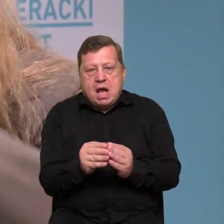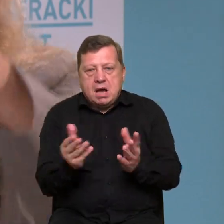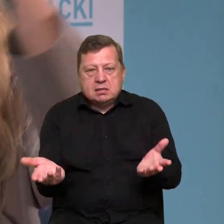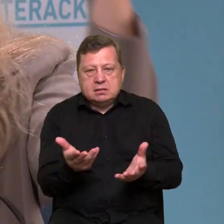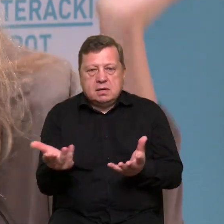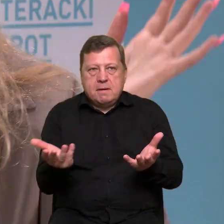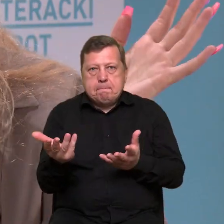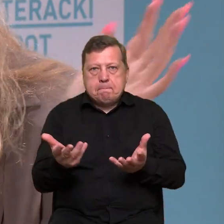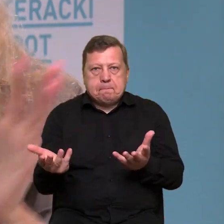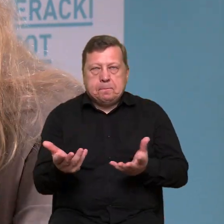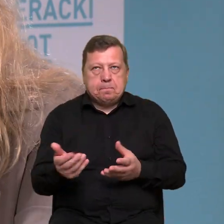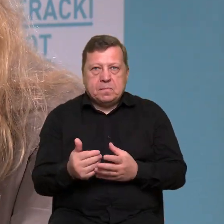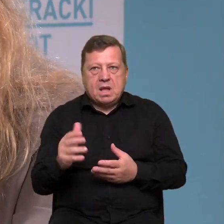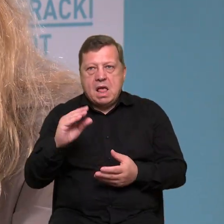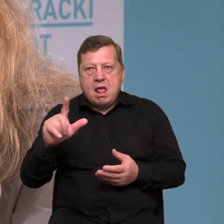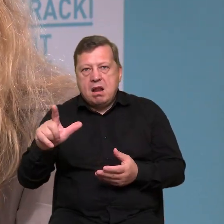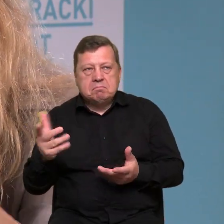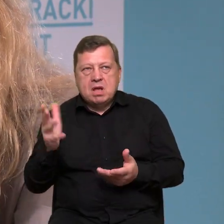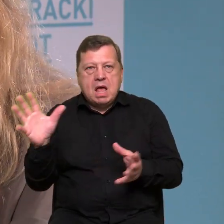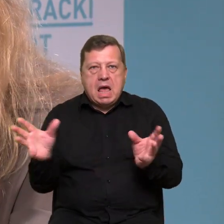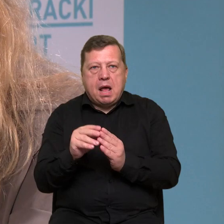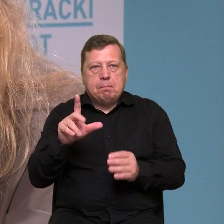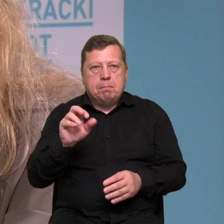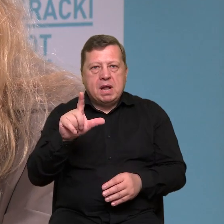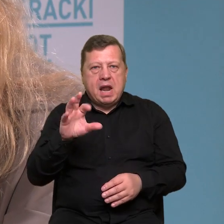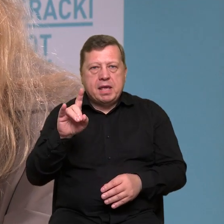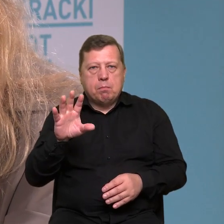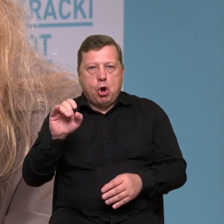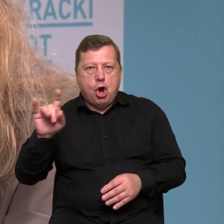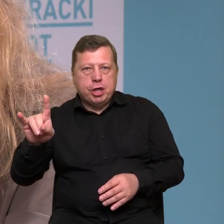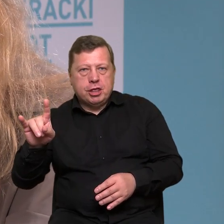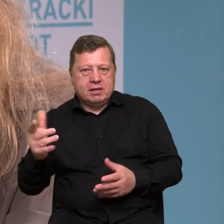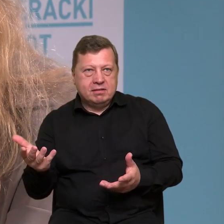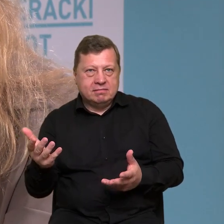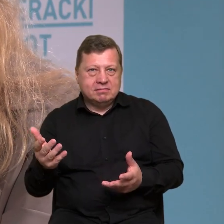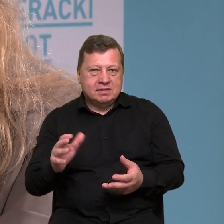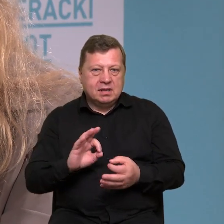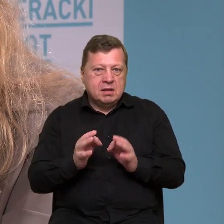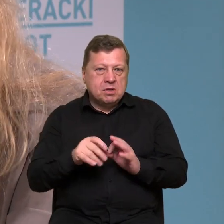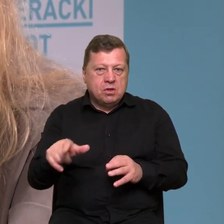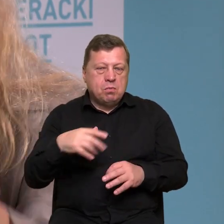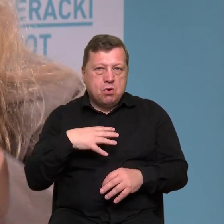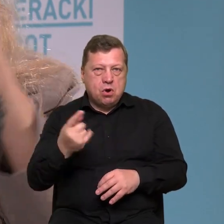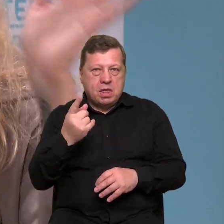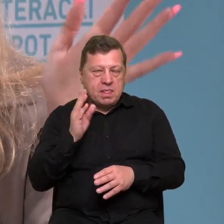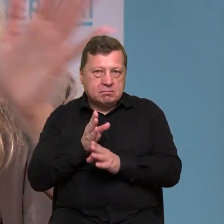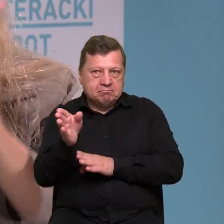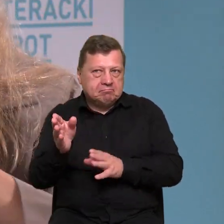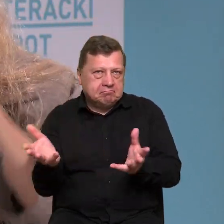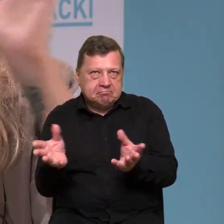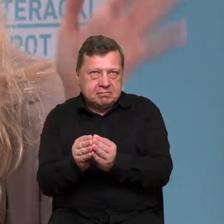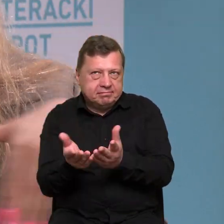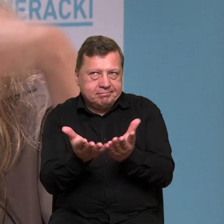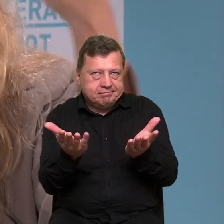czy Elle była razem z Playboyem, gdyby to poszło z tego samego klucza.